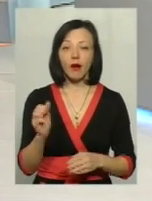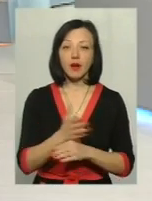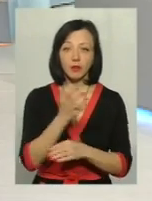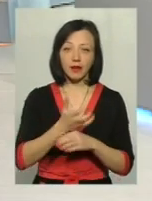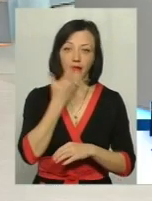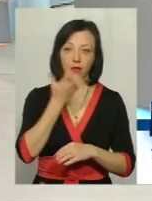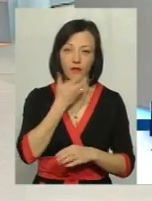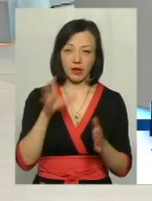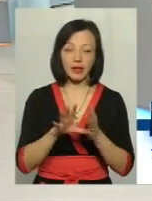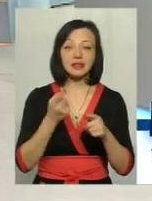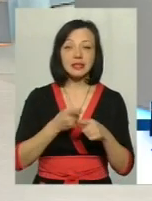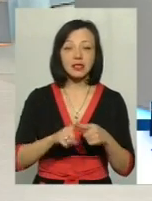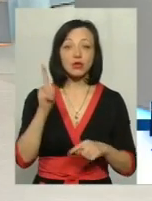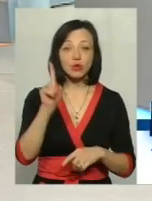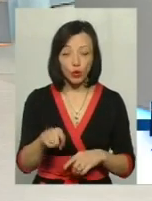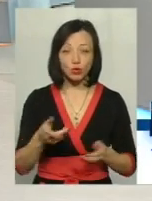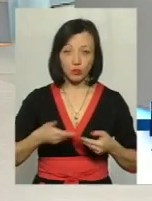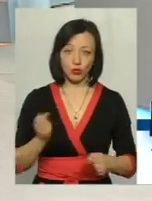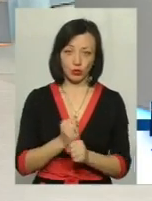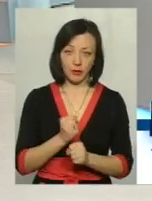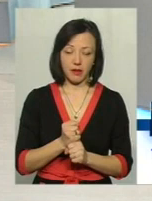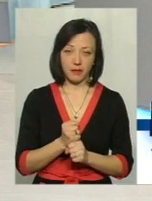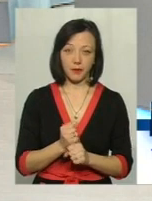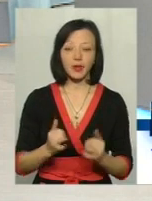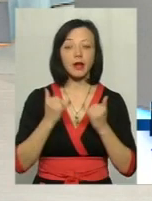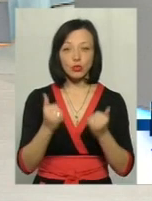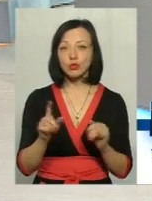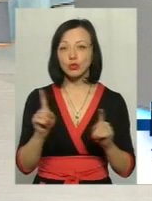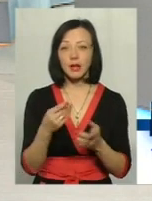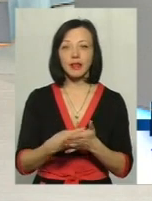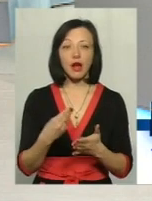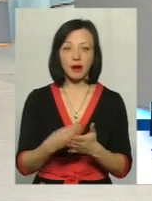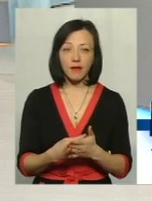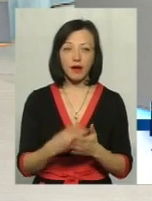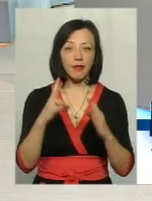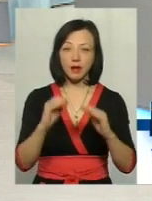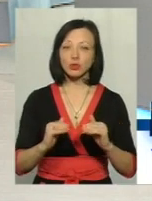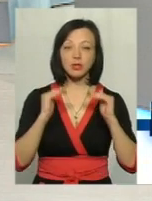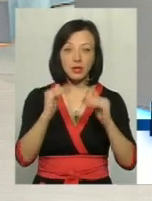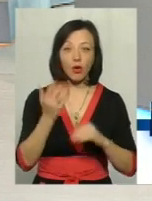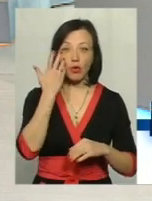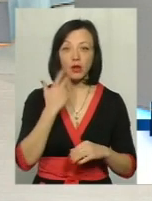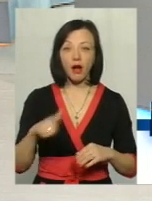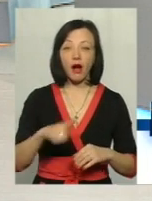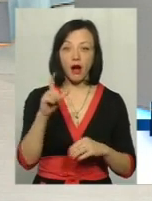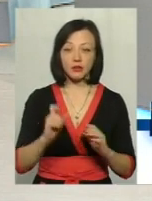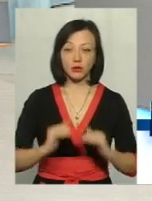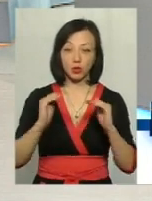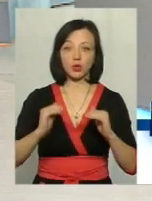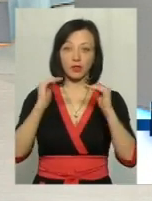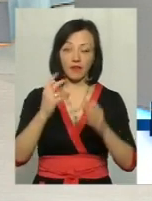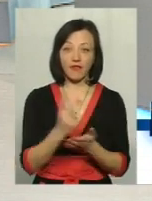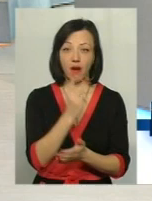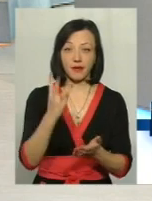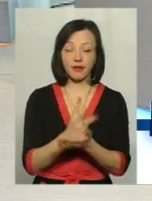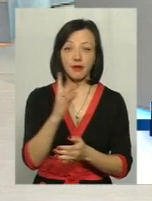теплової енергії. Оце те, що ми зробили для того, щоб тариф не зростав. Але коли газ зростає в